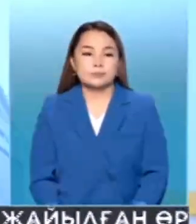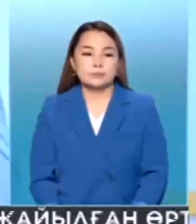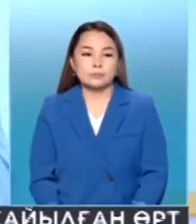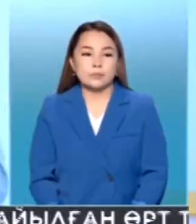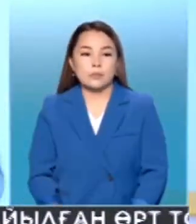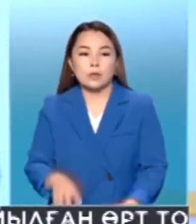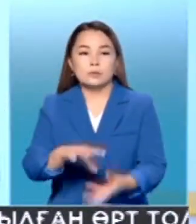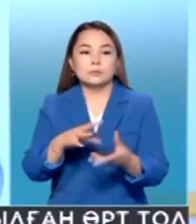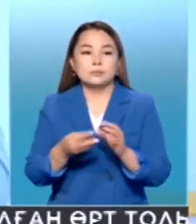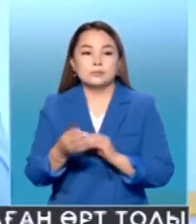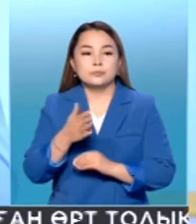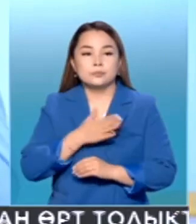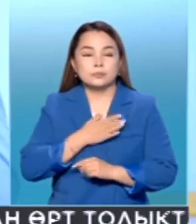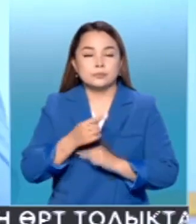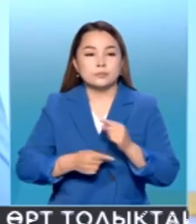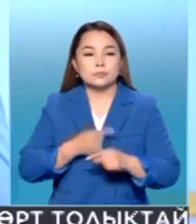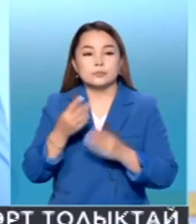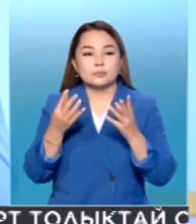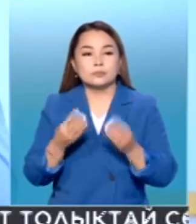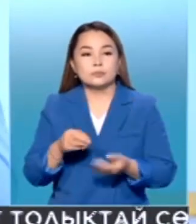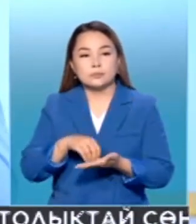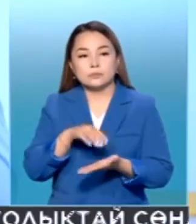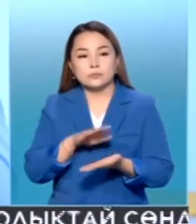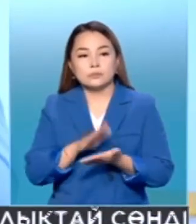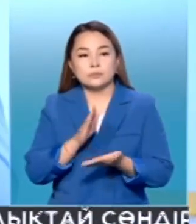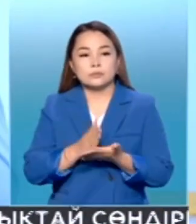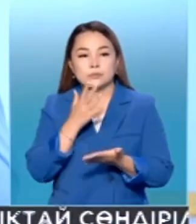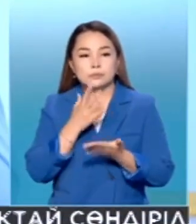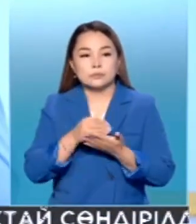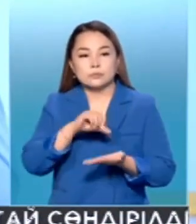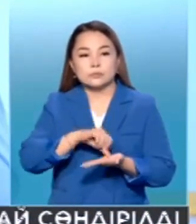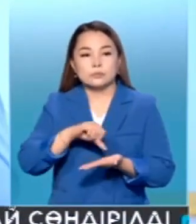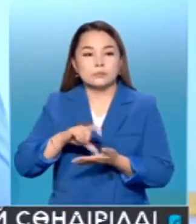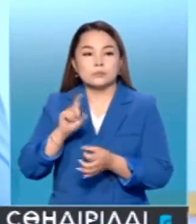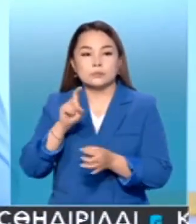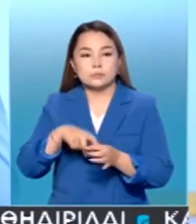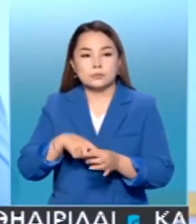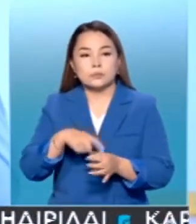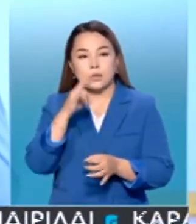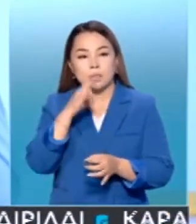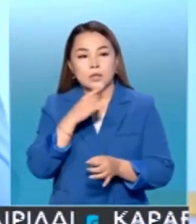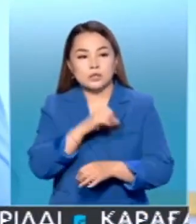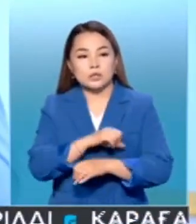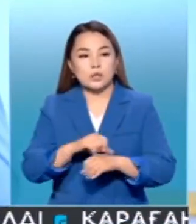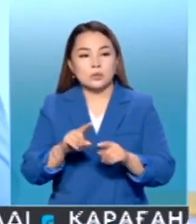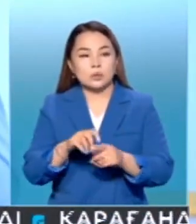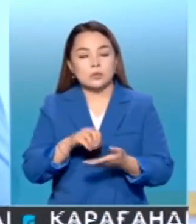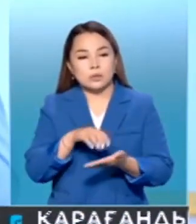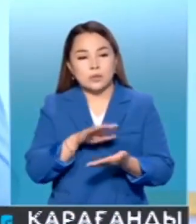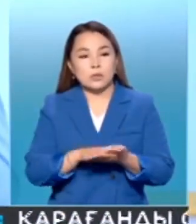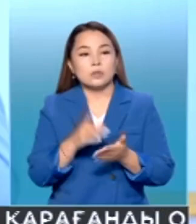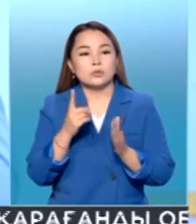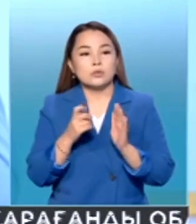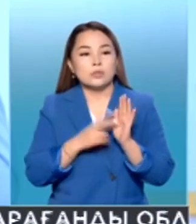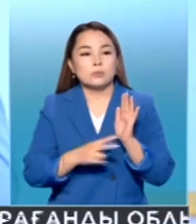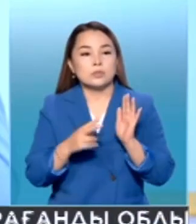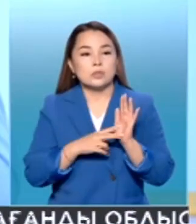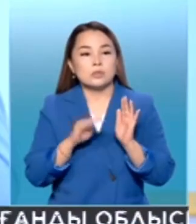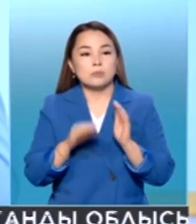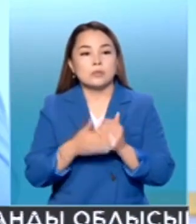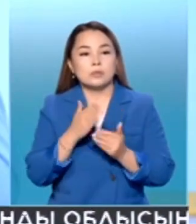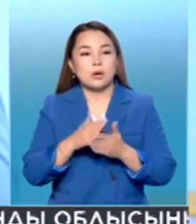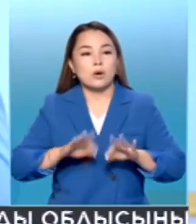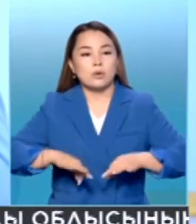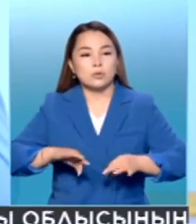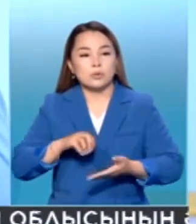В общем, у нас на сегодняшний день зарегистрировано. Біздің есебімізше бүгінгі дейін Қазақстанда бұрын шетелде есепте тұрған 377 мыңнан астам